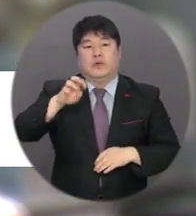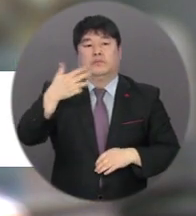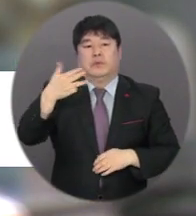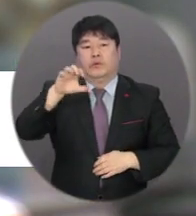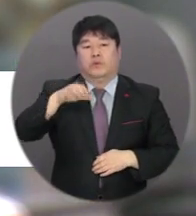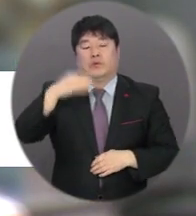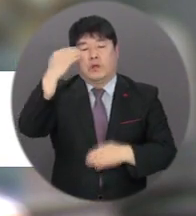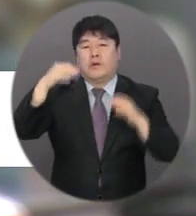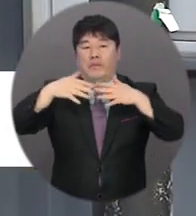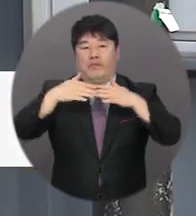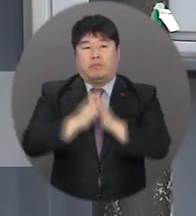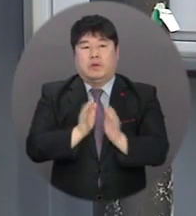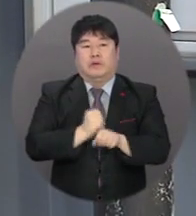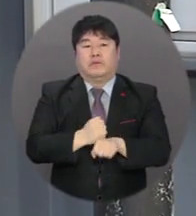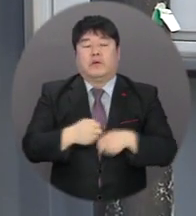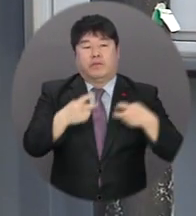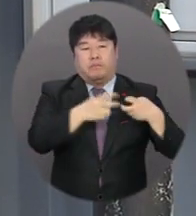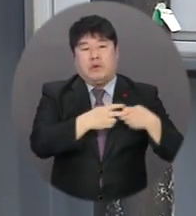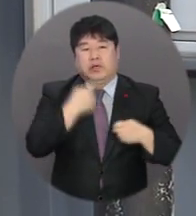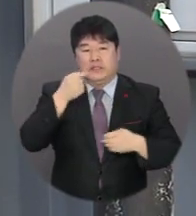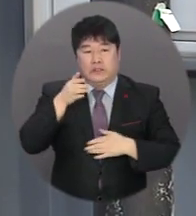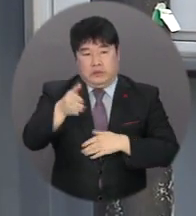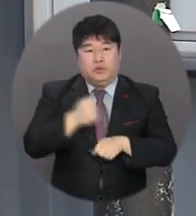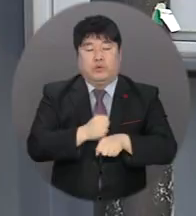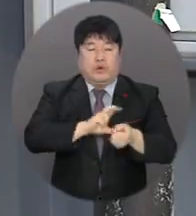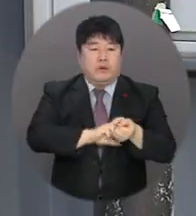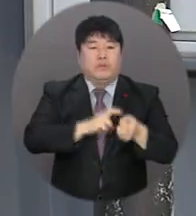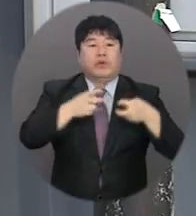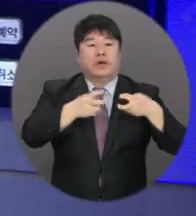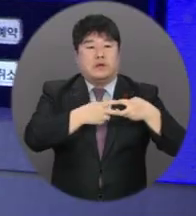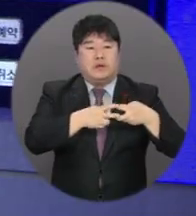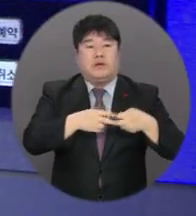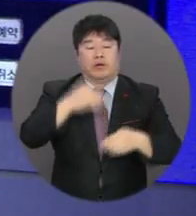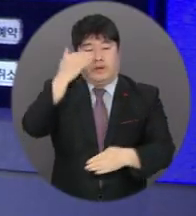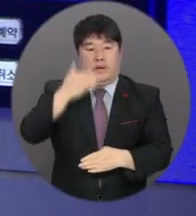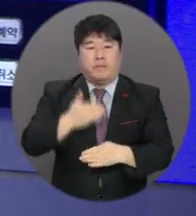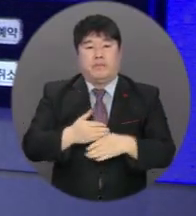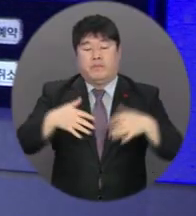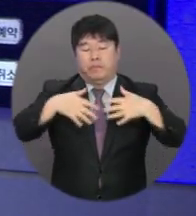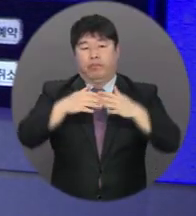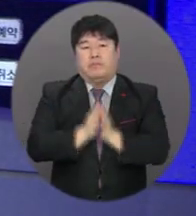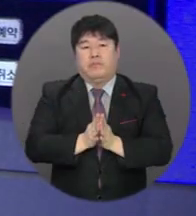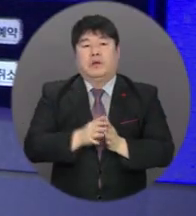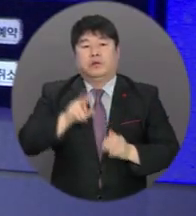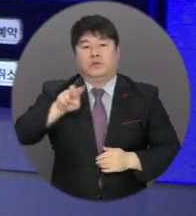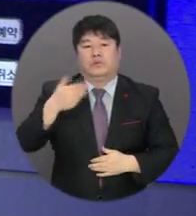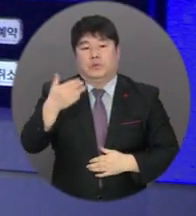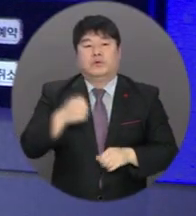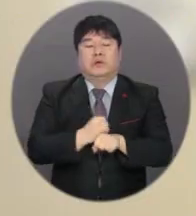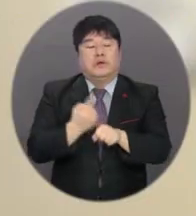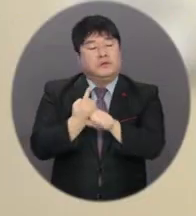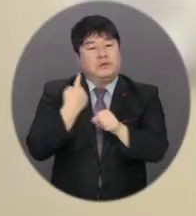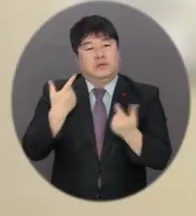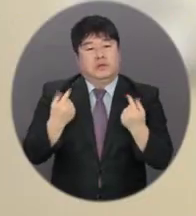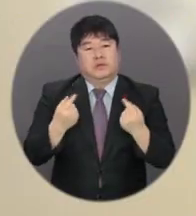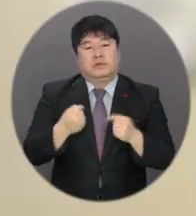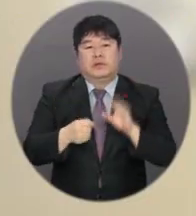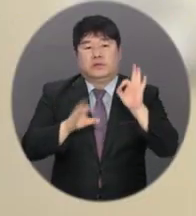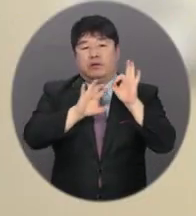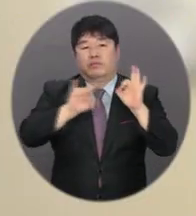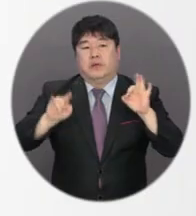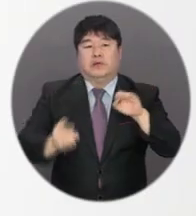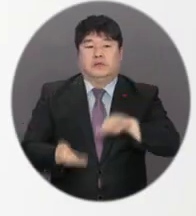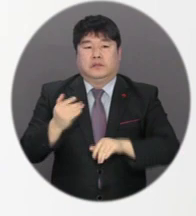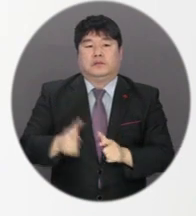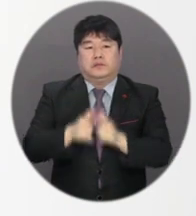폐업했습니다. 의원과 치과의원, 한의원 등의 폐업도 26곳으로 집계돼 지난해 같은 기간보다 10배 이상 늘었습니다.